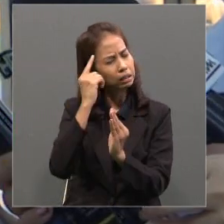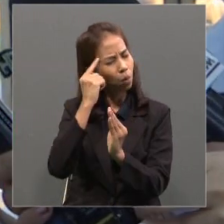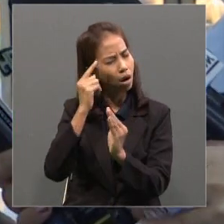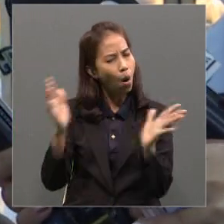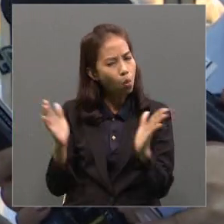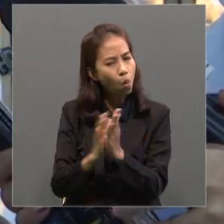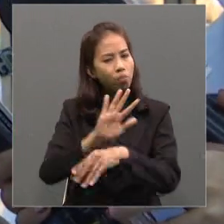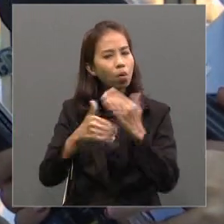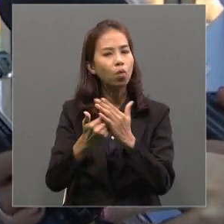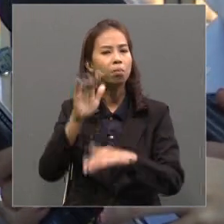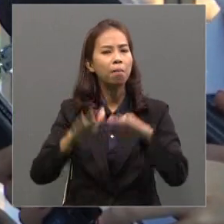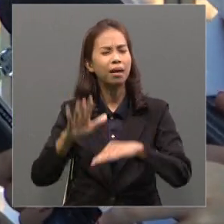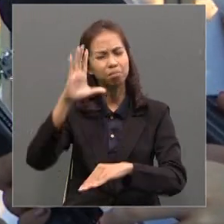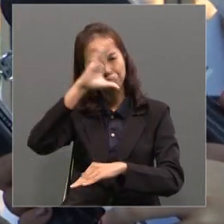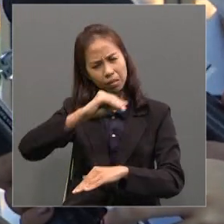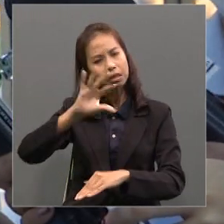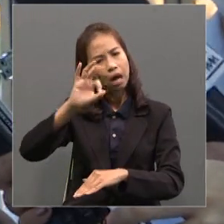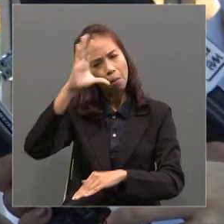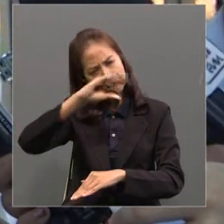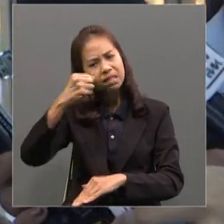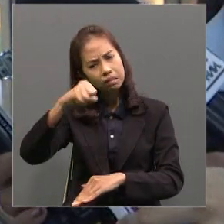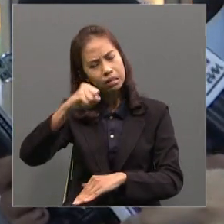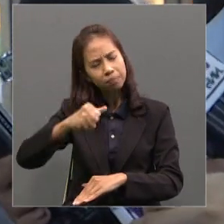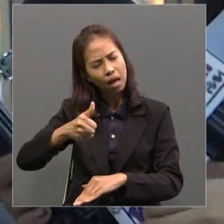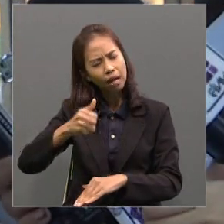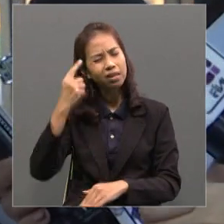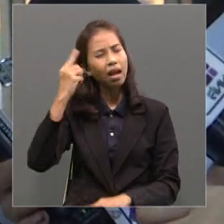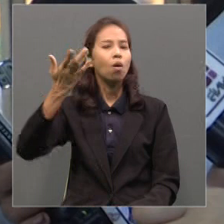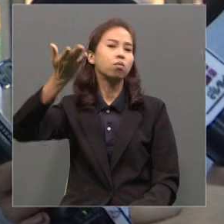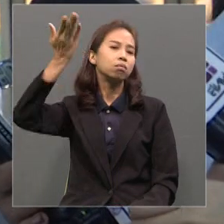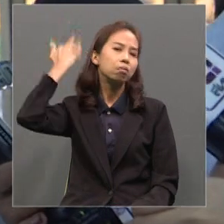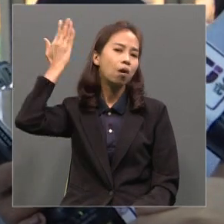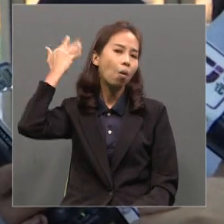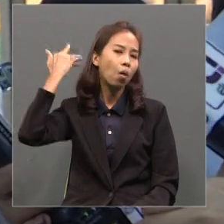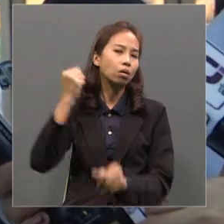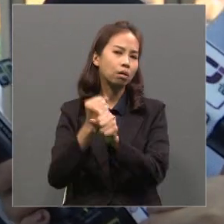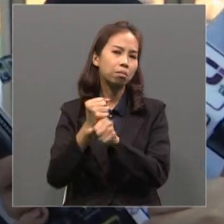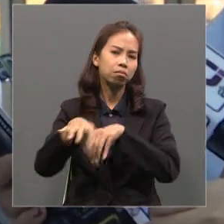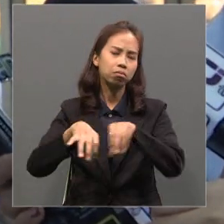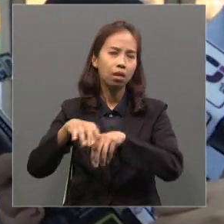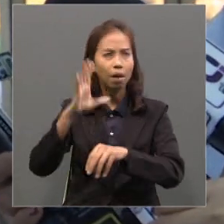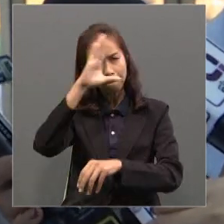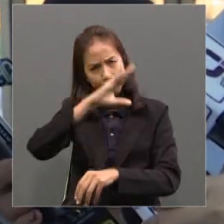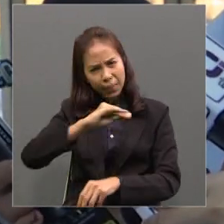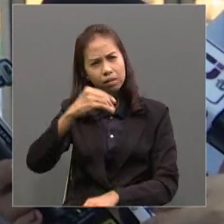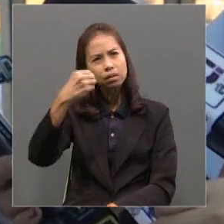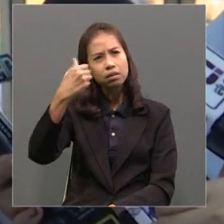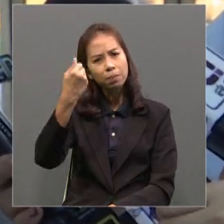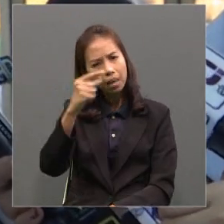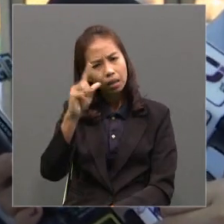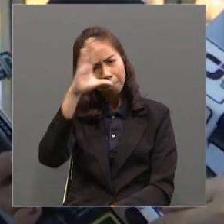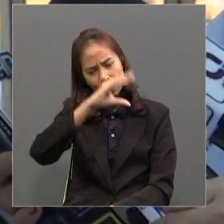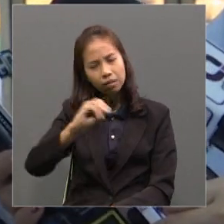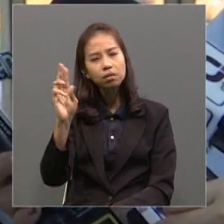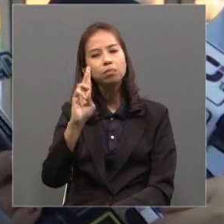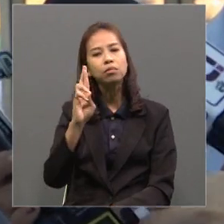จะ 3-4 ทุ่มถ้าแต่ทุกทีนะปีก่อนๆนู้น5 ทุ่มเที่ยงคืนนะแต่คราวนี้น่าจะ